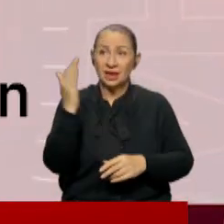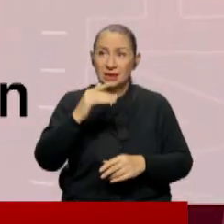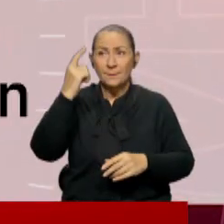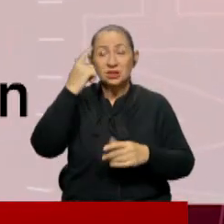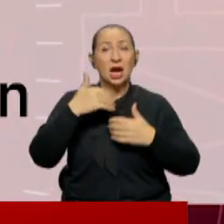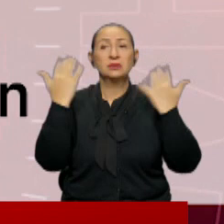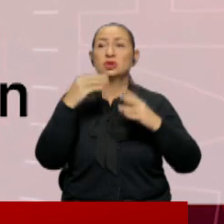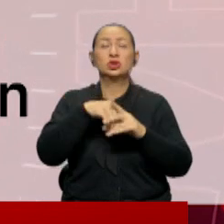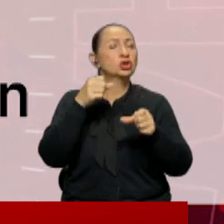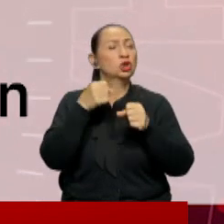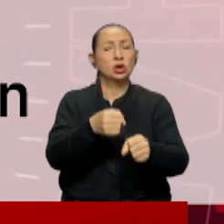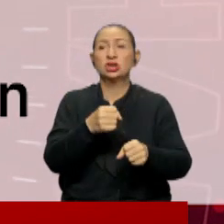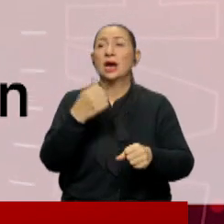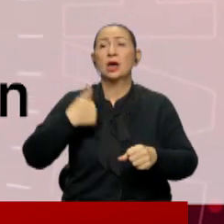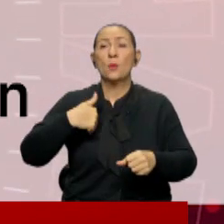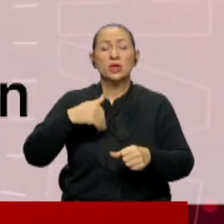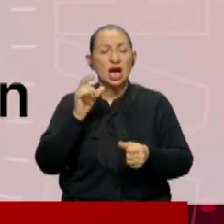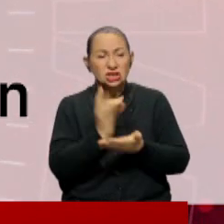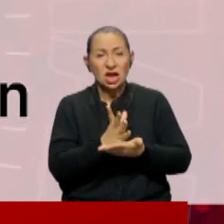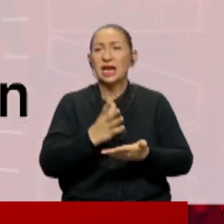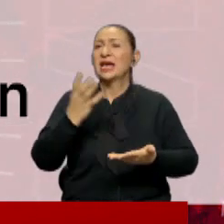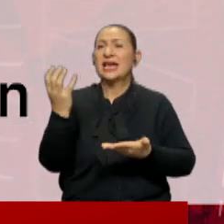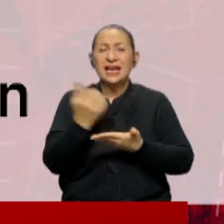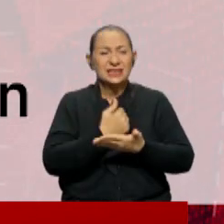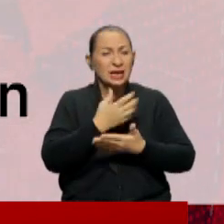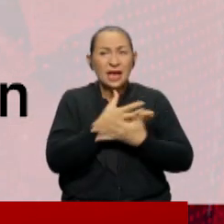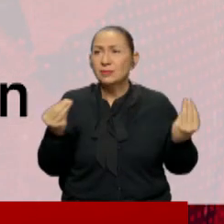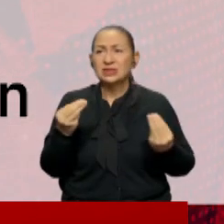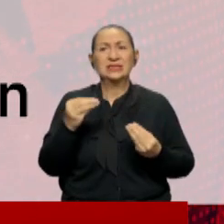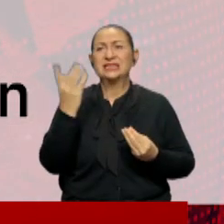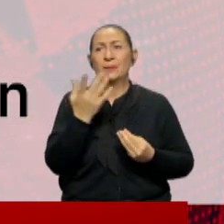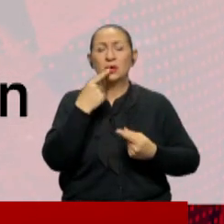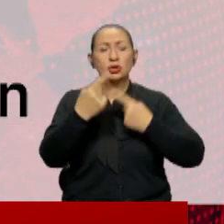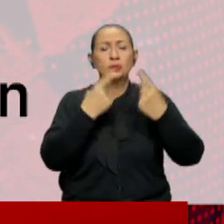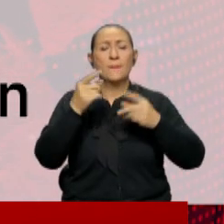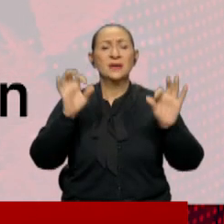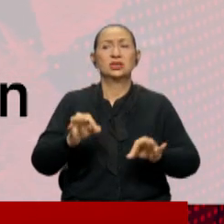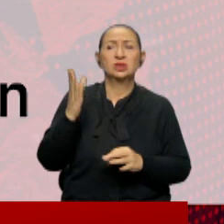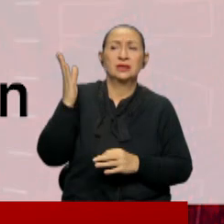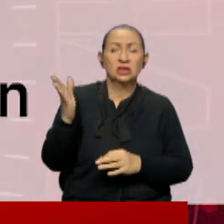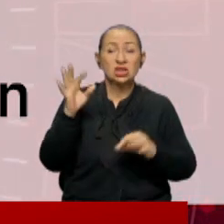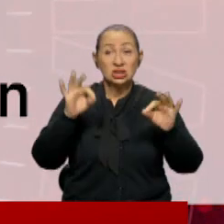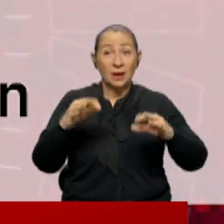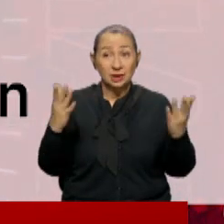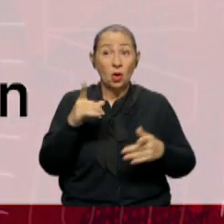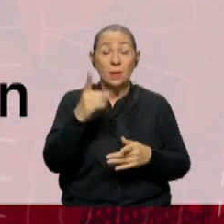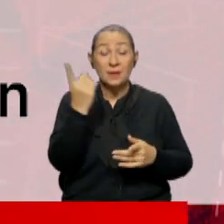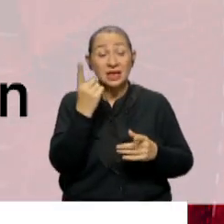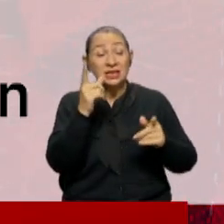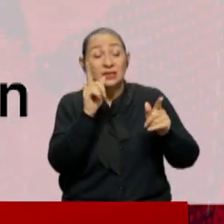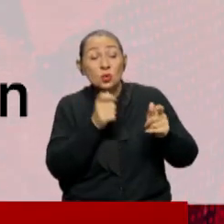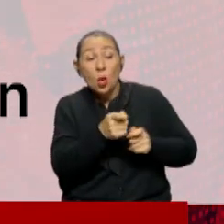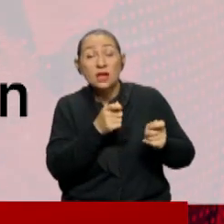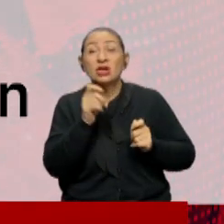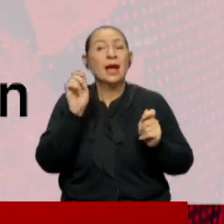başınıza açmanız için sizi Zorlayacak kamudan atacak kazanımlarınızı kaybedeceksiniz diye konuşmaya başlamışlardı Şimdi artık böyle